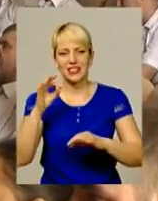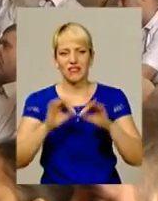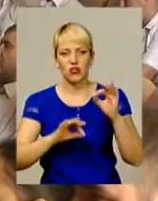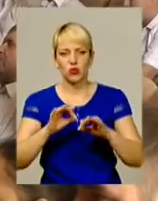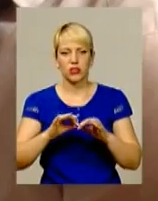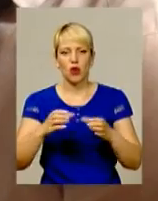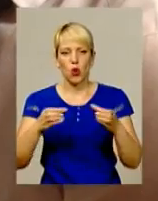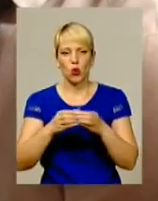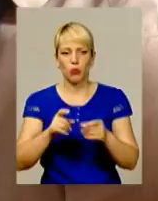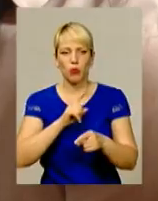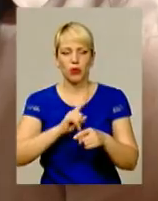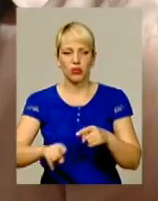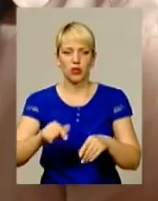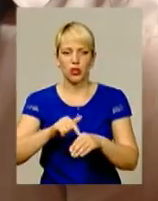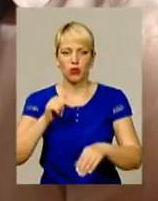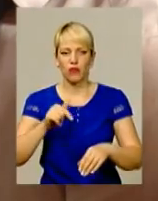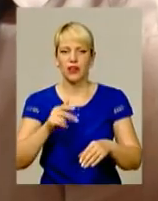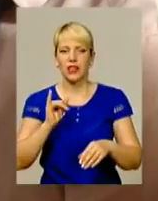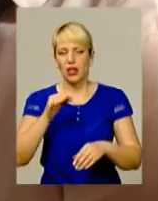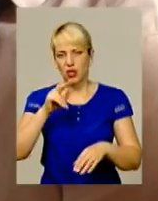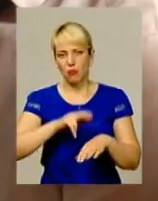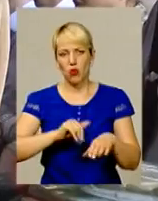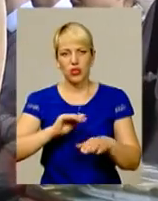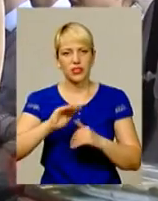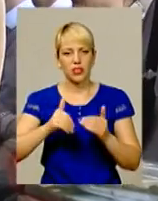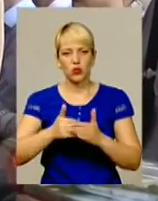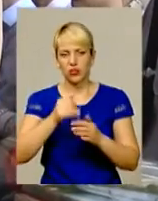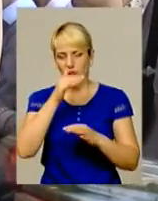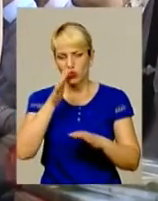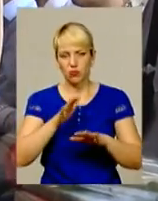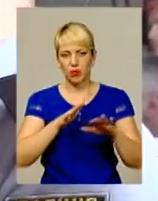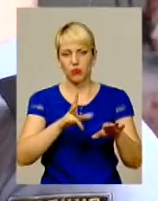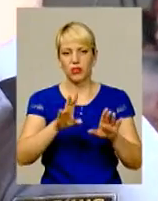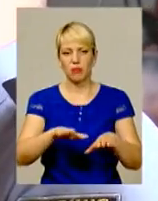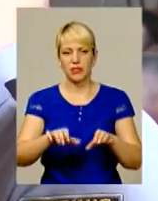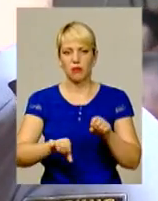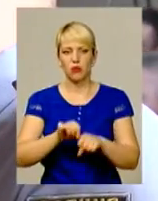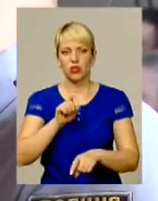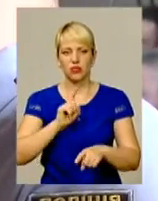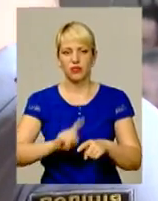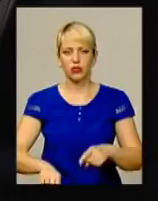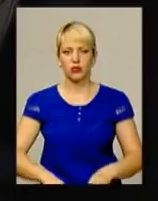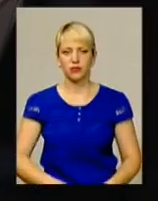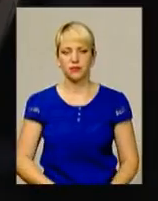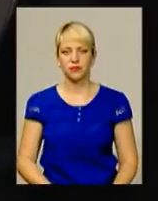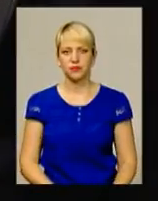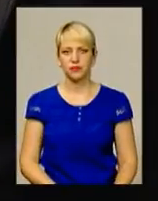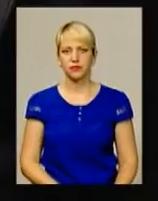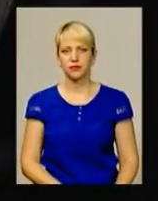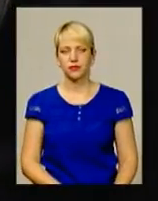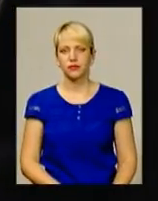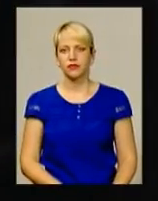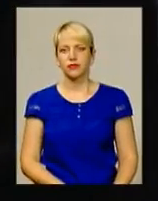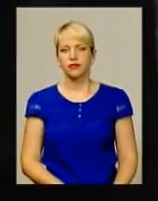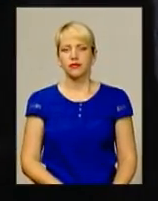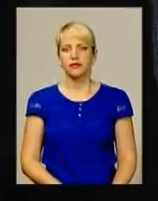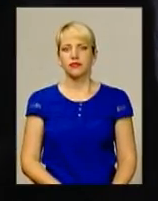реагування. Відтак поліція досі інколи не здатна прибути на місце правопорушення швидко. Світлана Русіна, Андрій Лазарук для